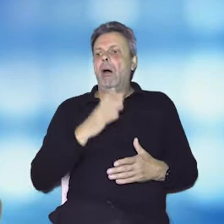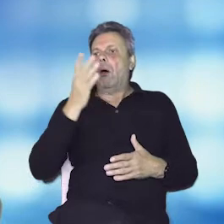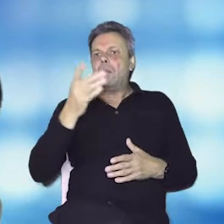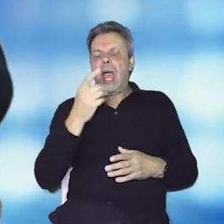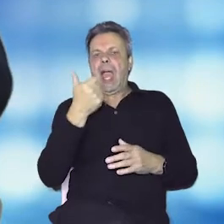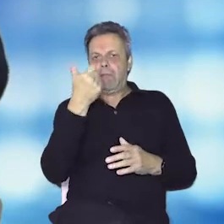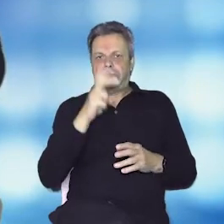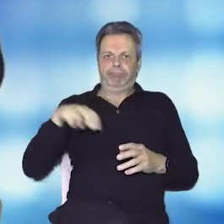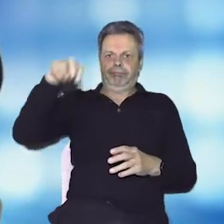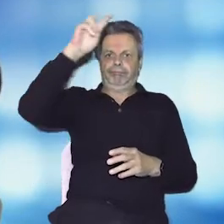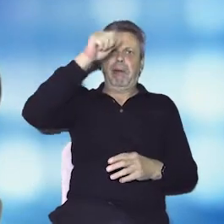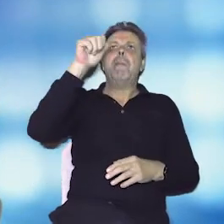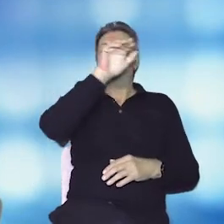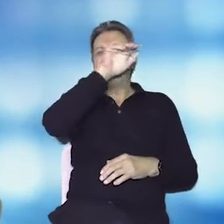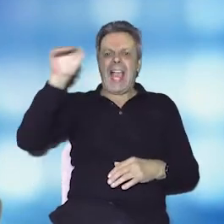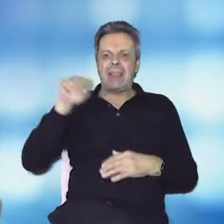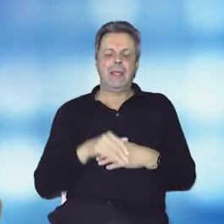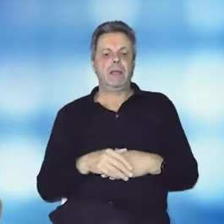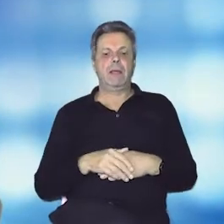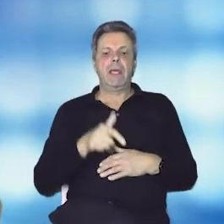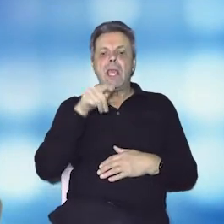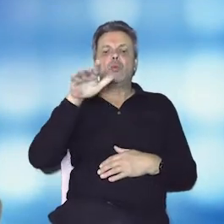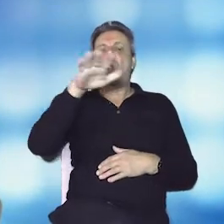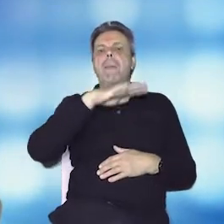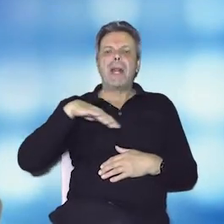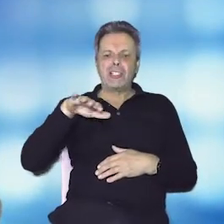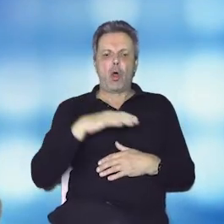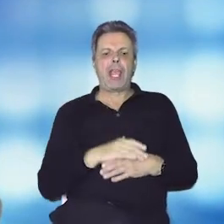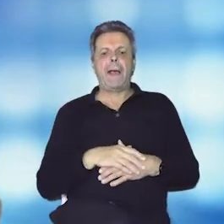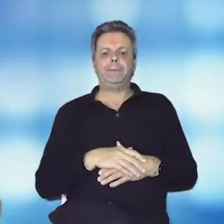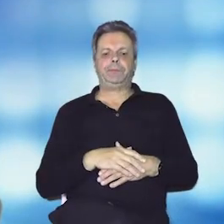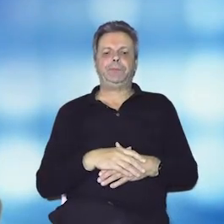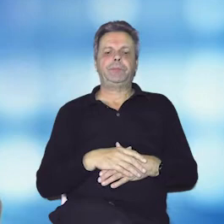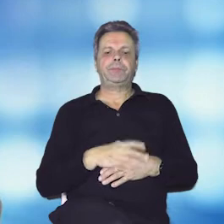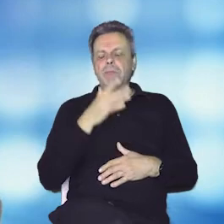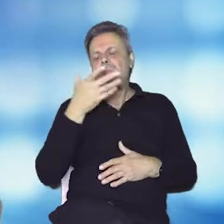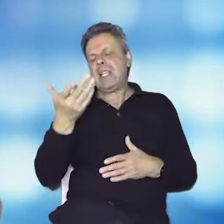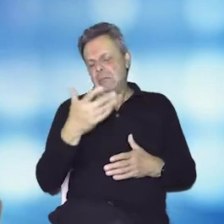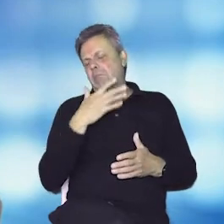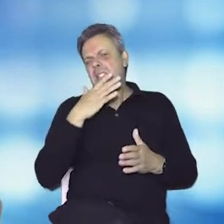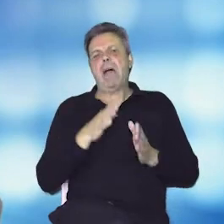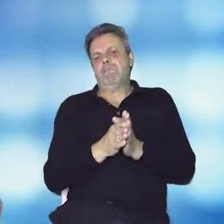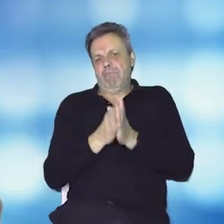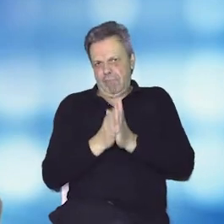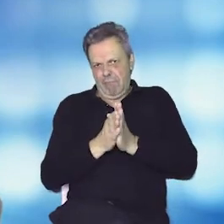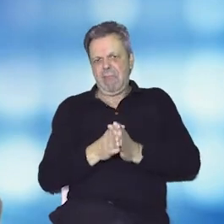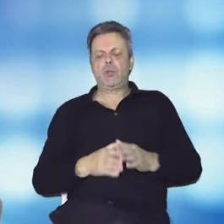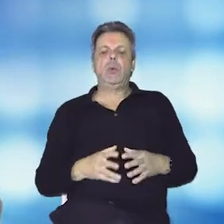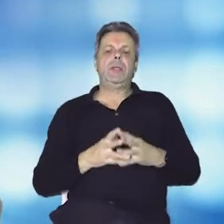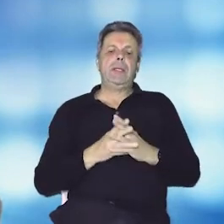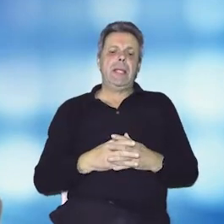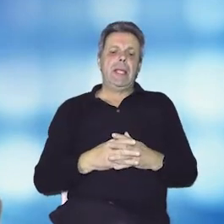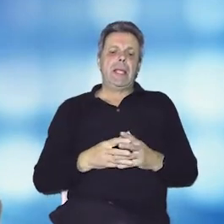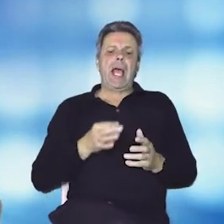kat i onda je naravno prostorija između ostaloga za bogoslužje. Tako je. Spomenuo